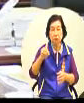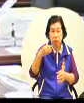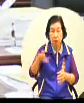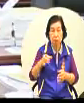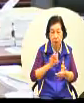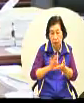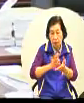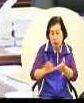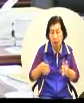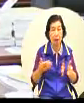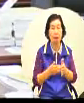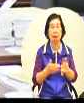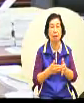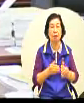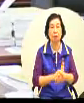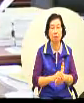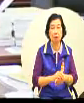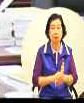乡资源建设